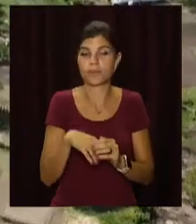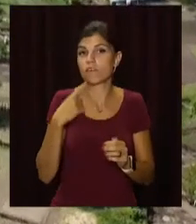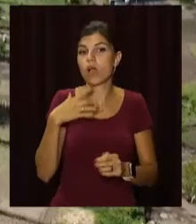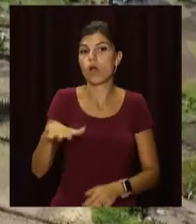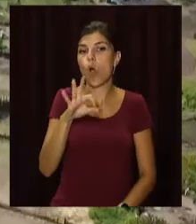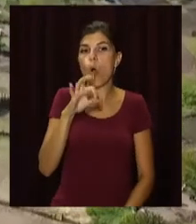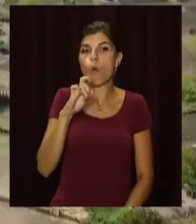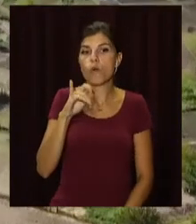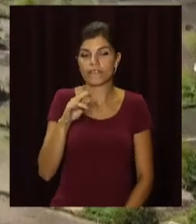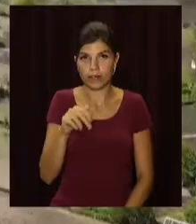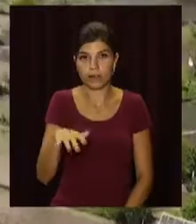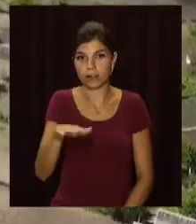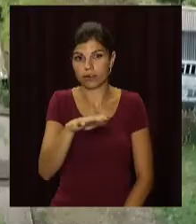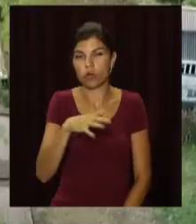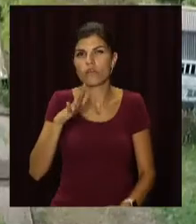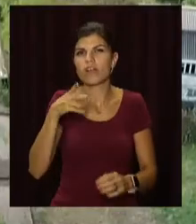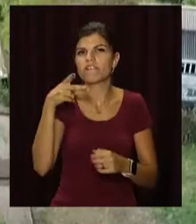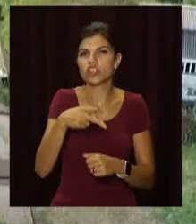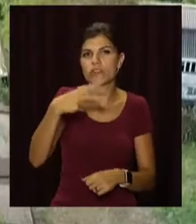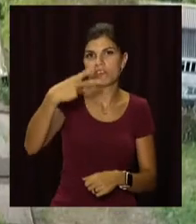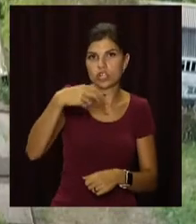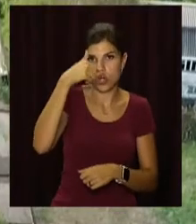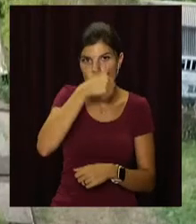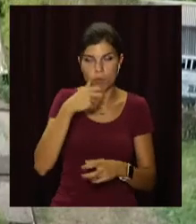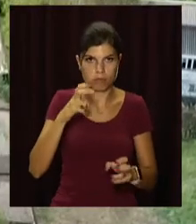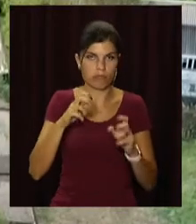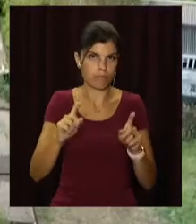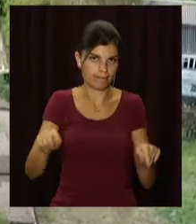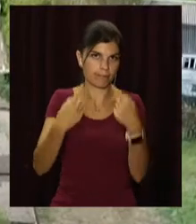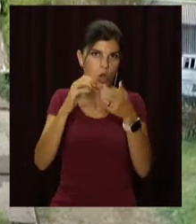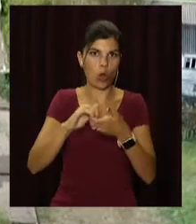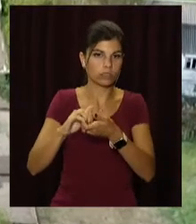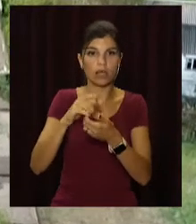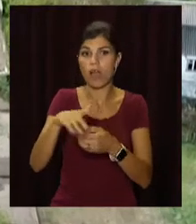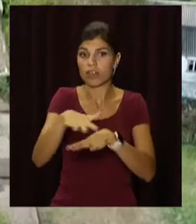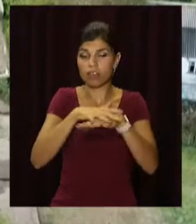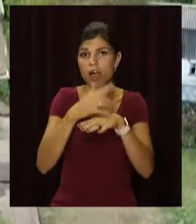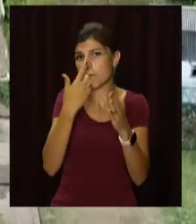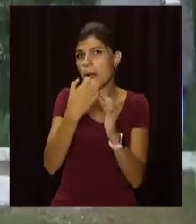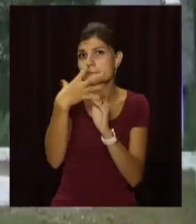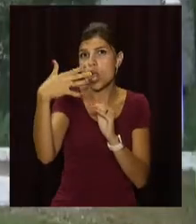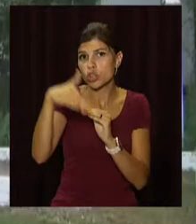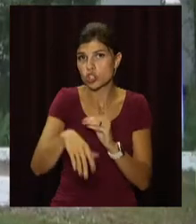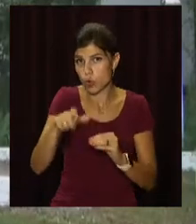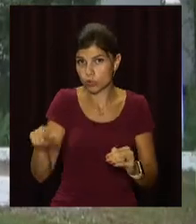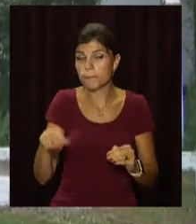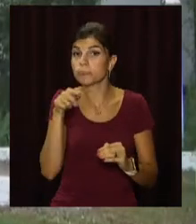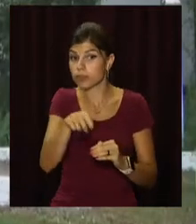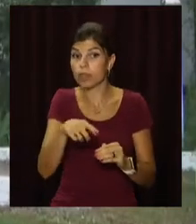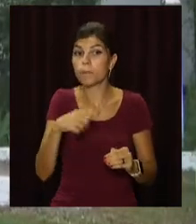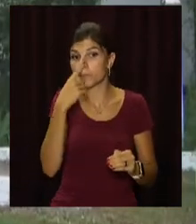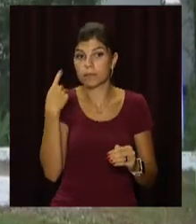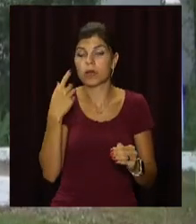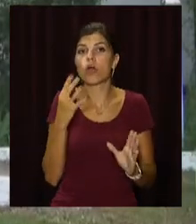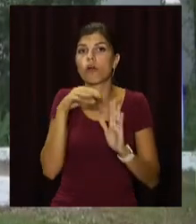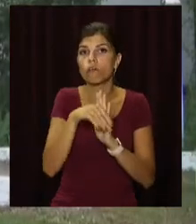громада з'явилася на мапі регіону у 2020 році. Населення – понад 15 тисяч мешканців. Нещодавно до громади